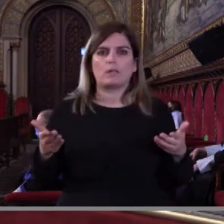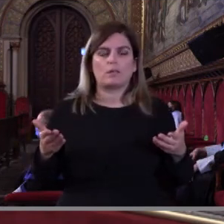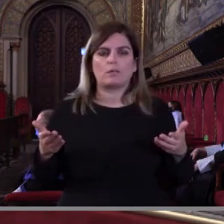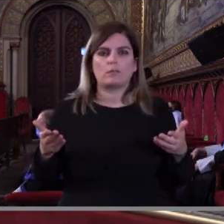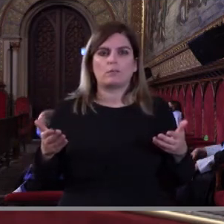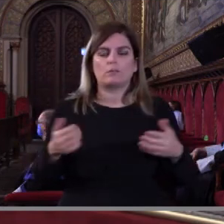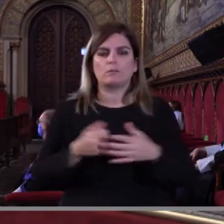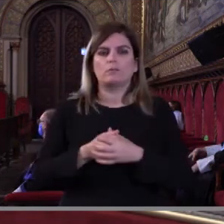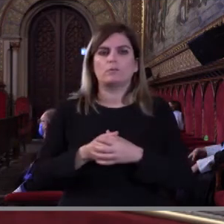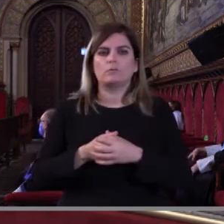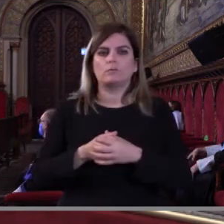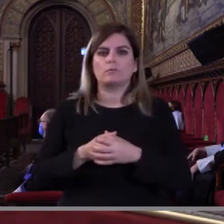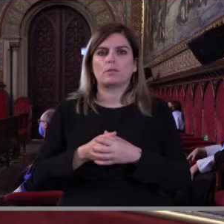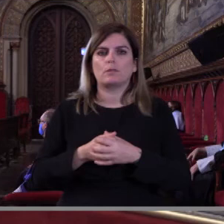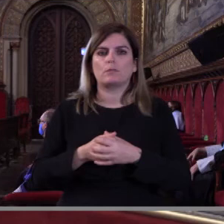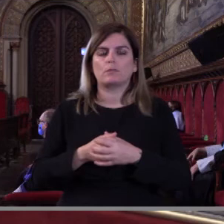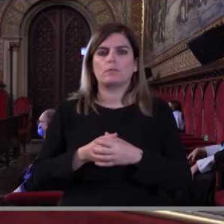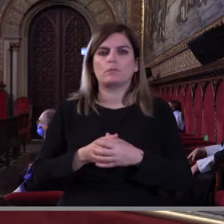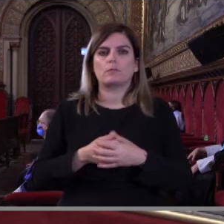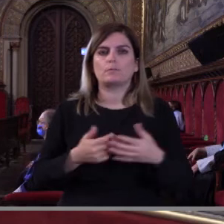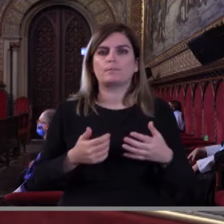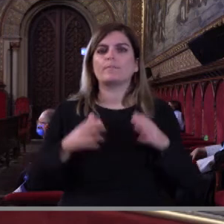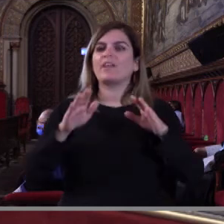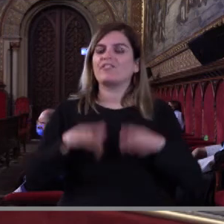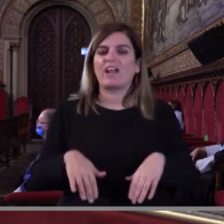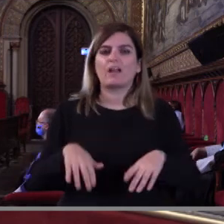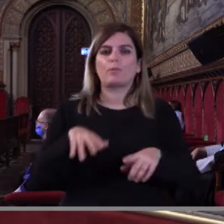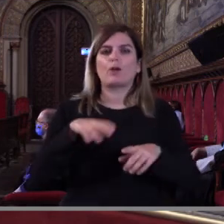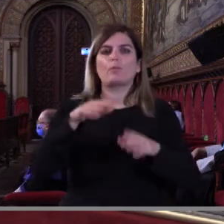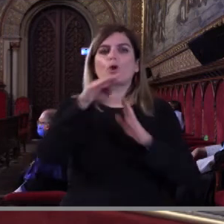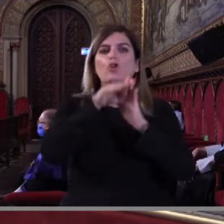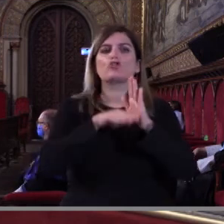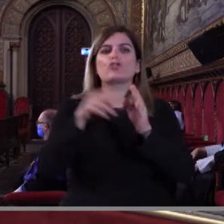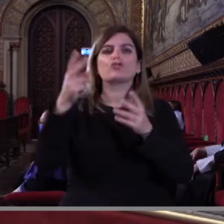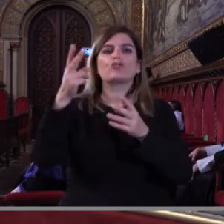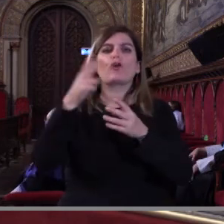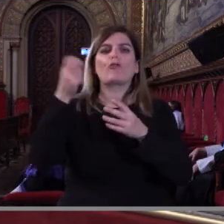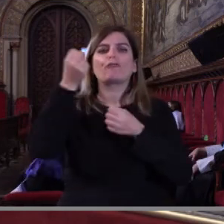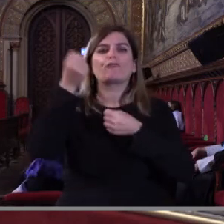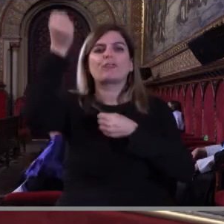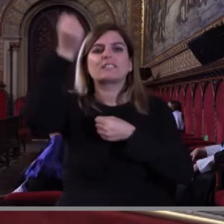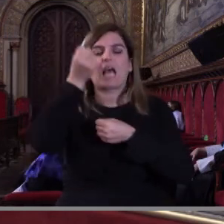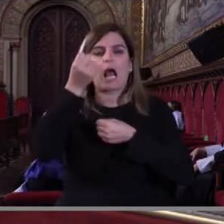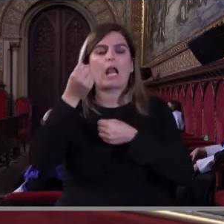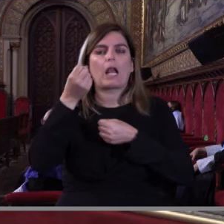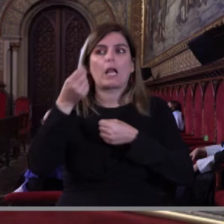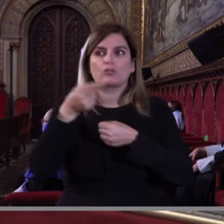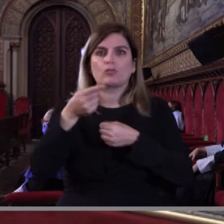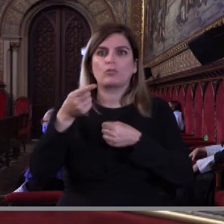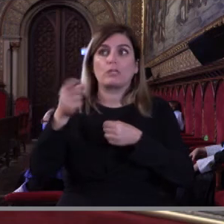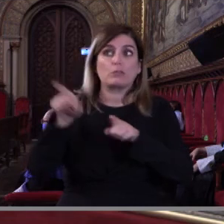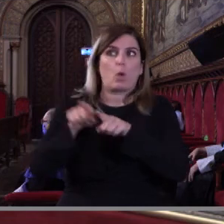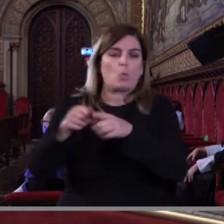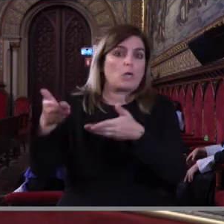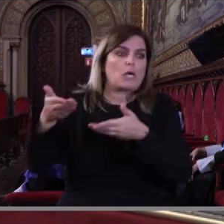podríem discutir quin és l'impacte macroeconòmic dels fluxos fiscals, és molt interessant aquest debat. Jo penso que és una autèntica